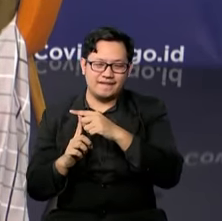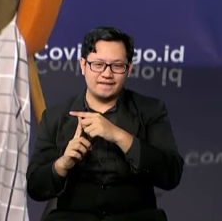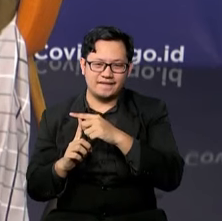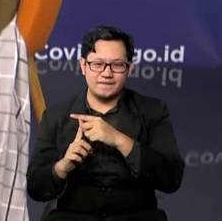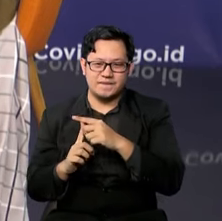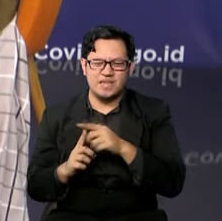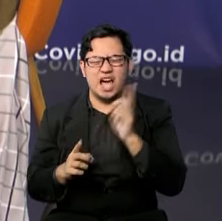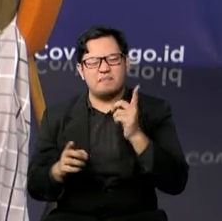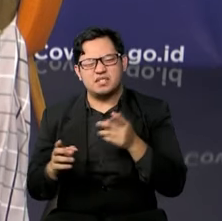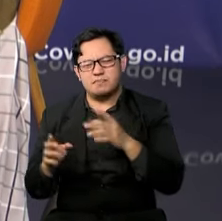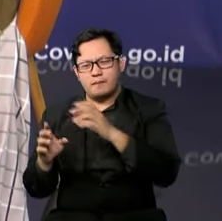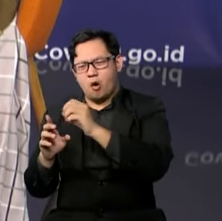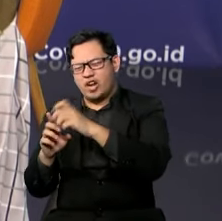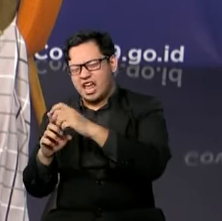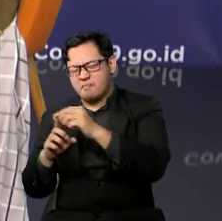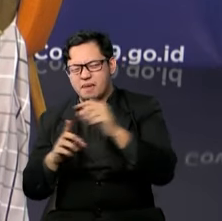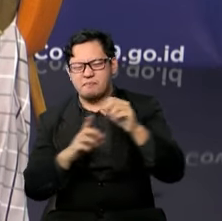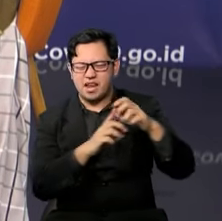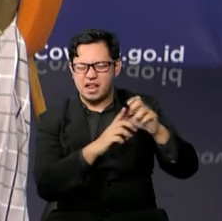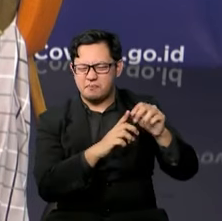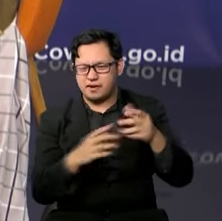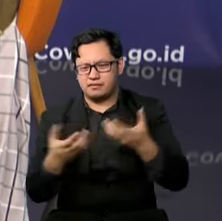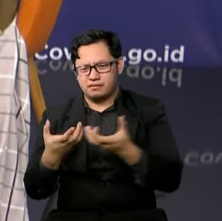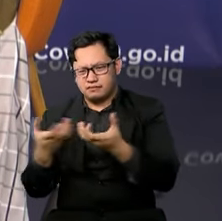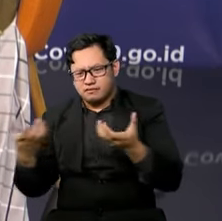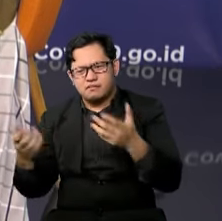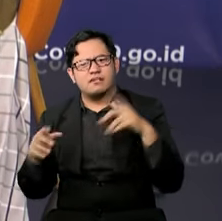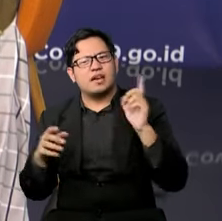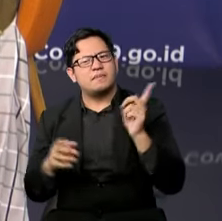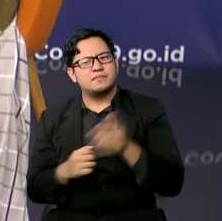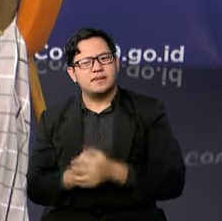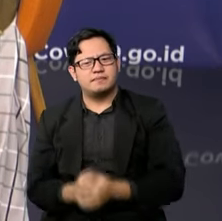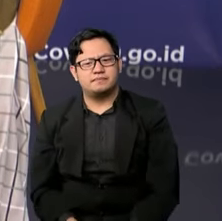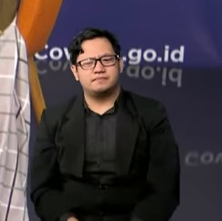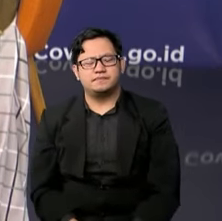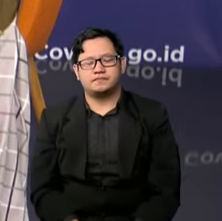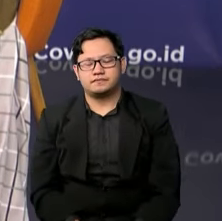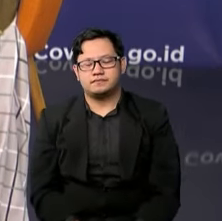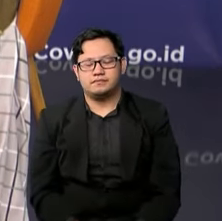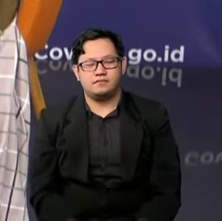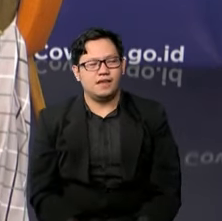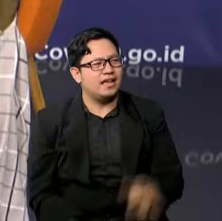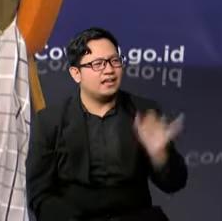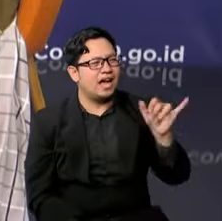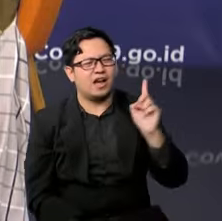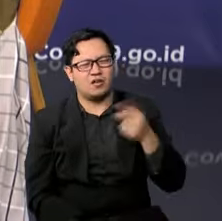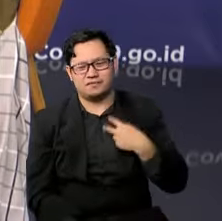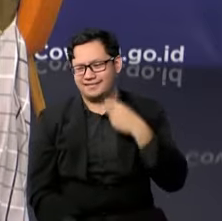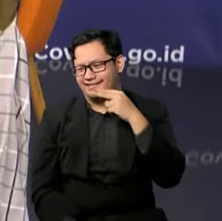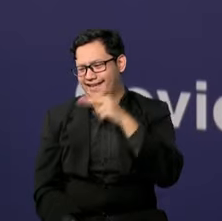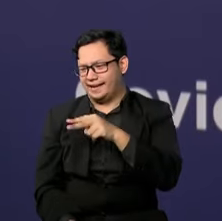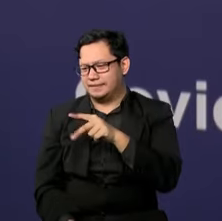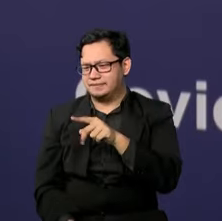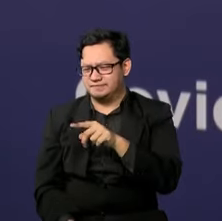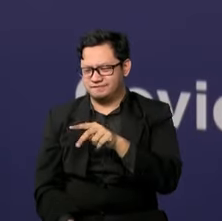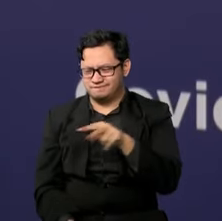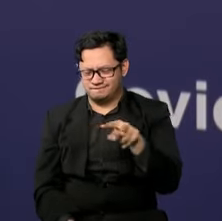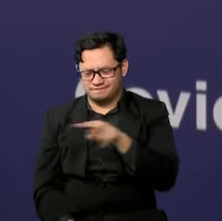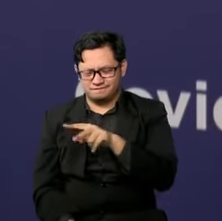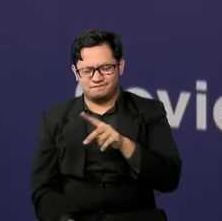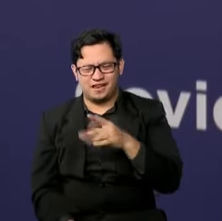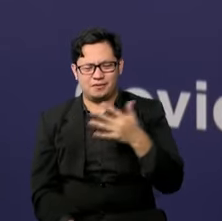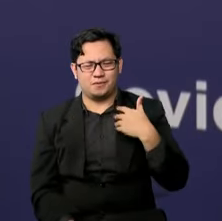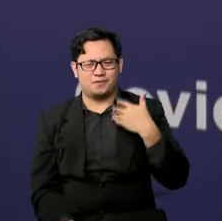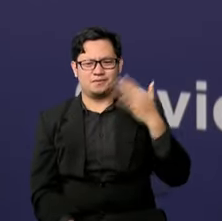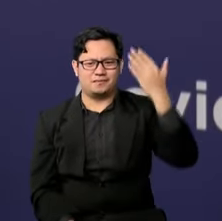betul kalau masalah definisi remidi gitu ya ini saya juga kalau misalnya saya melihat mungkin karena saya juga